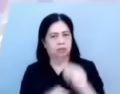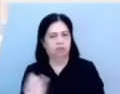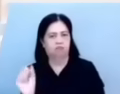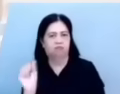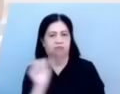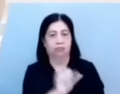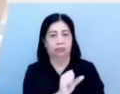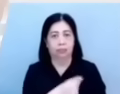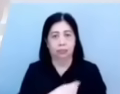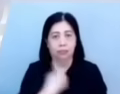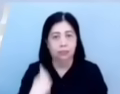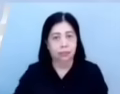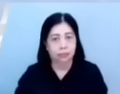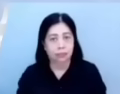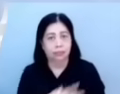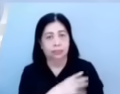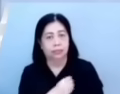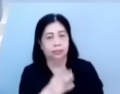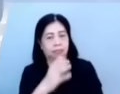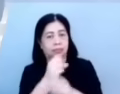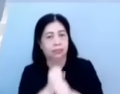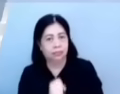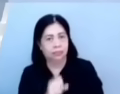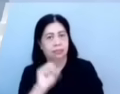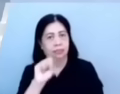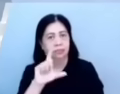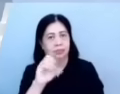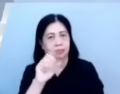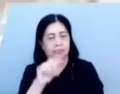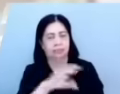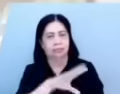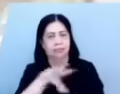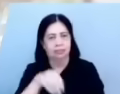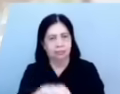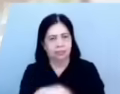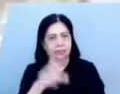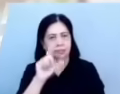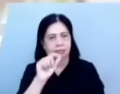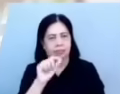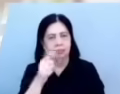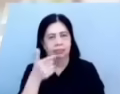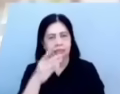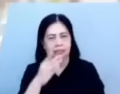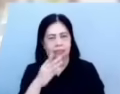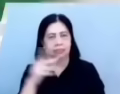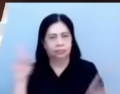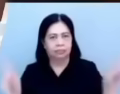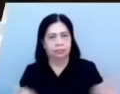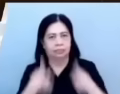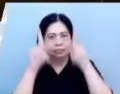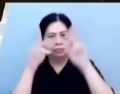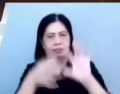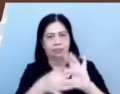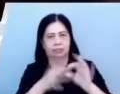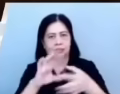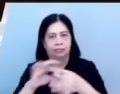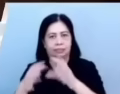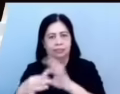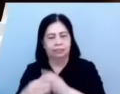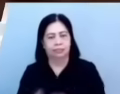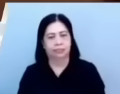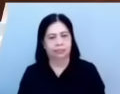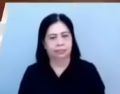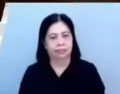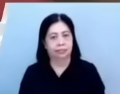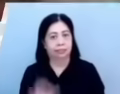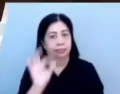China at nakakuha ng slot para mag-qualify sa 2024 Paris Olympics. At sa 19th